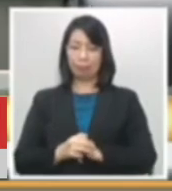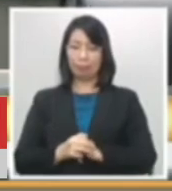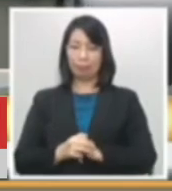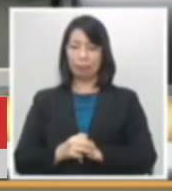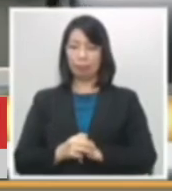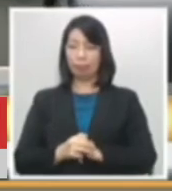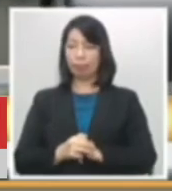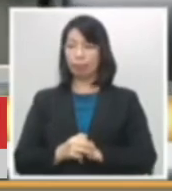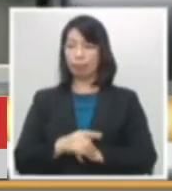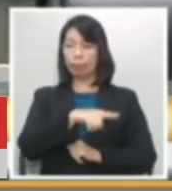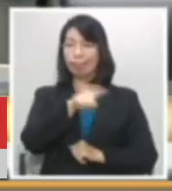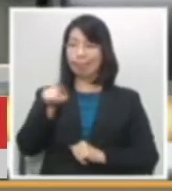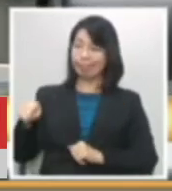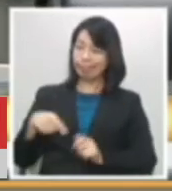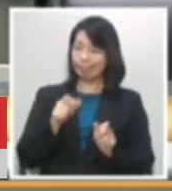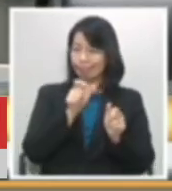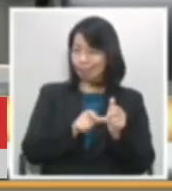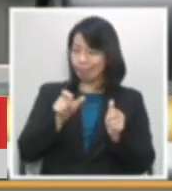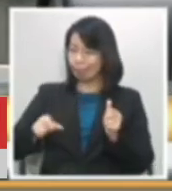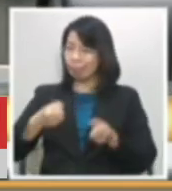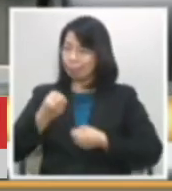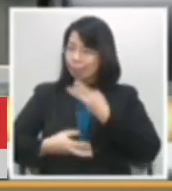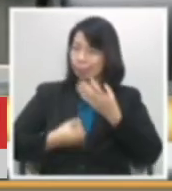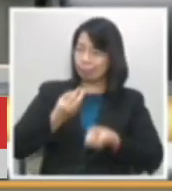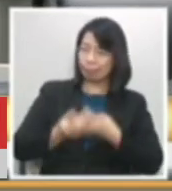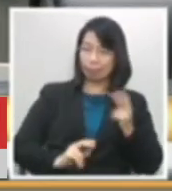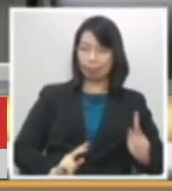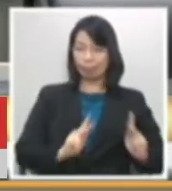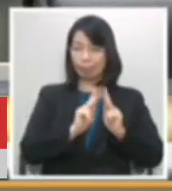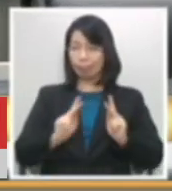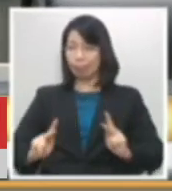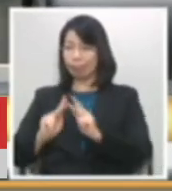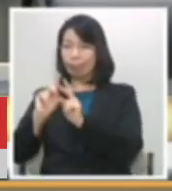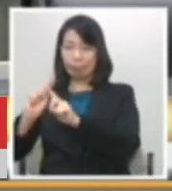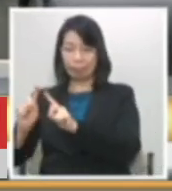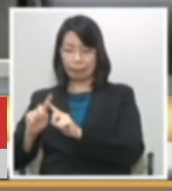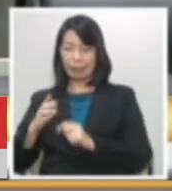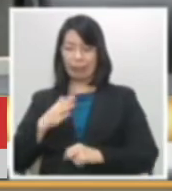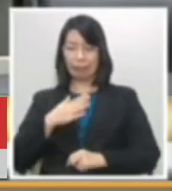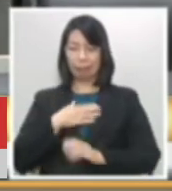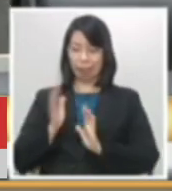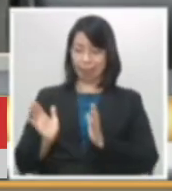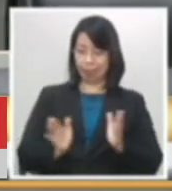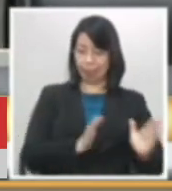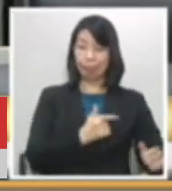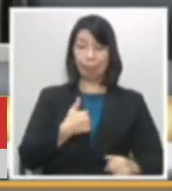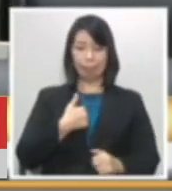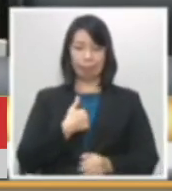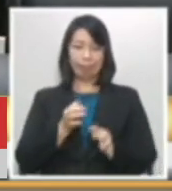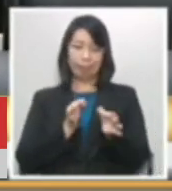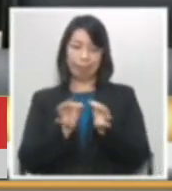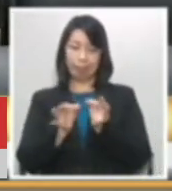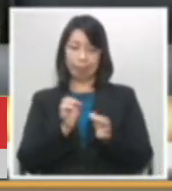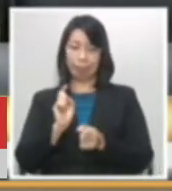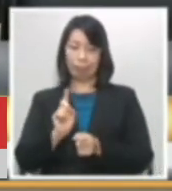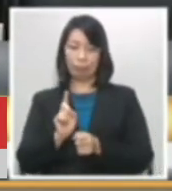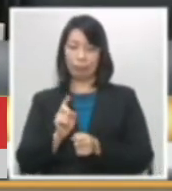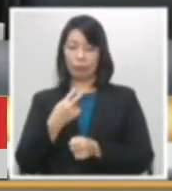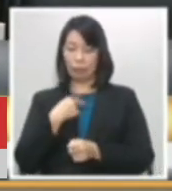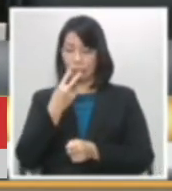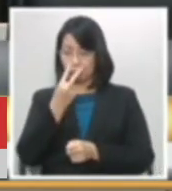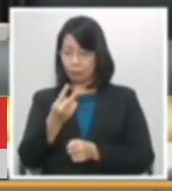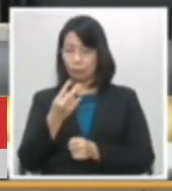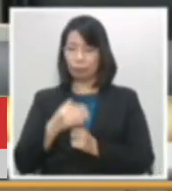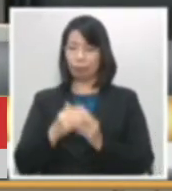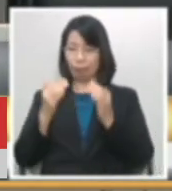านได้อภิปรายงบประมาณหลายกระทรวงในส่วนของกระทรวงศึกษาธิการที่ผมจะอภิปรายก็ขอยกไปดูในส่ว